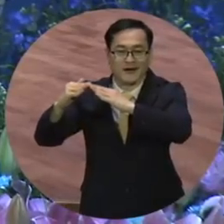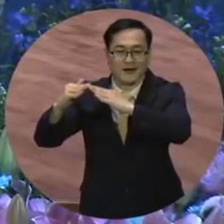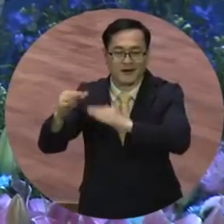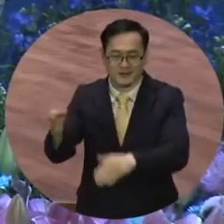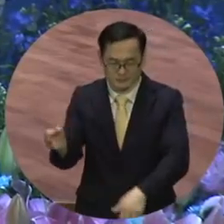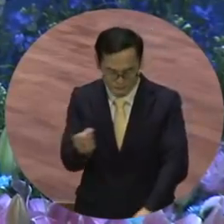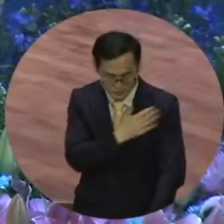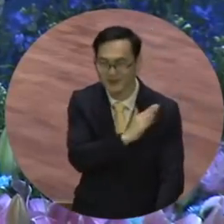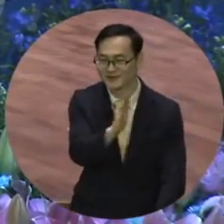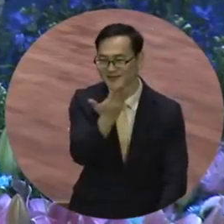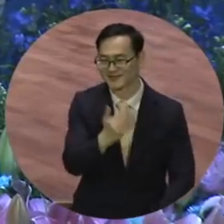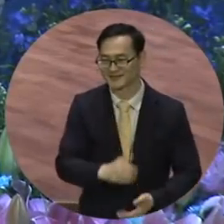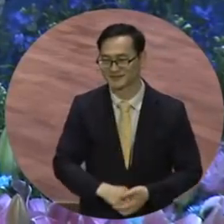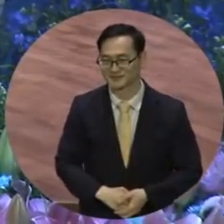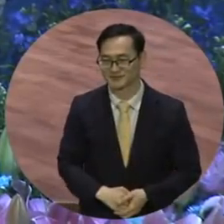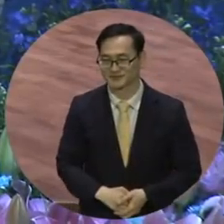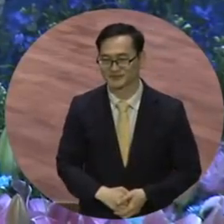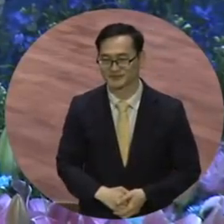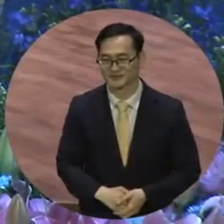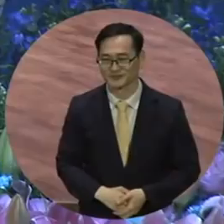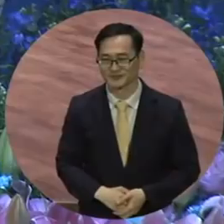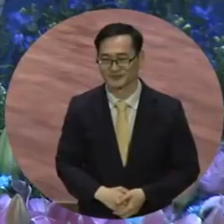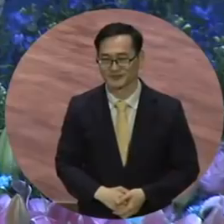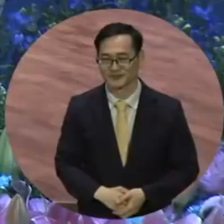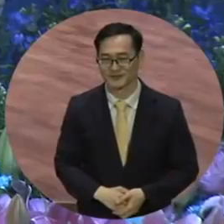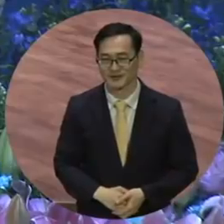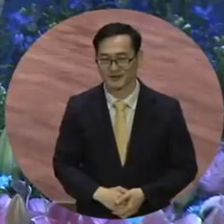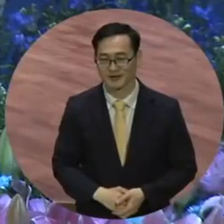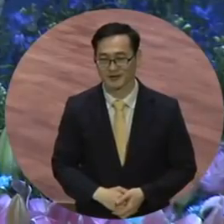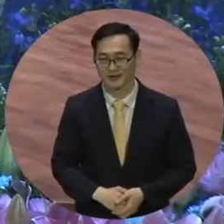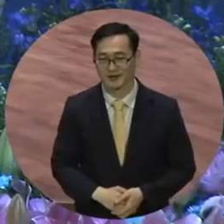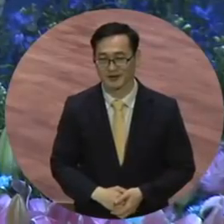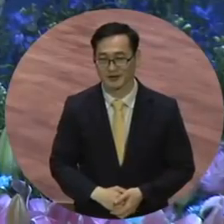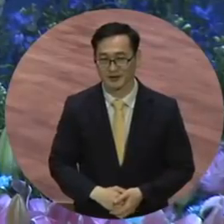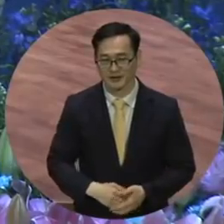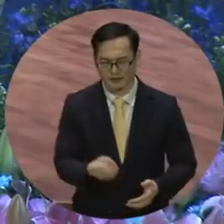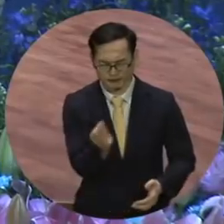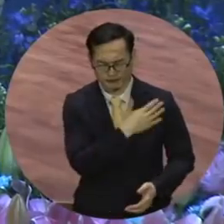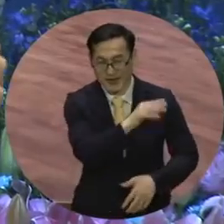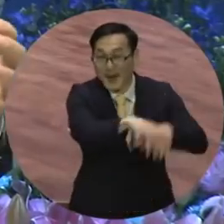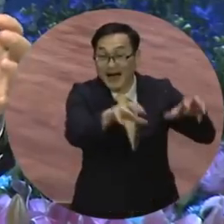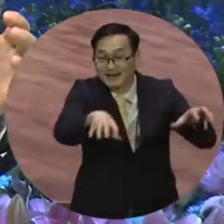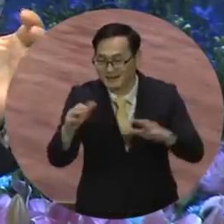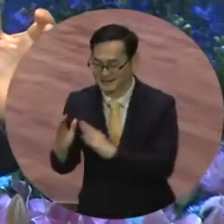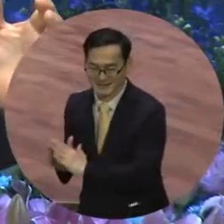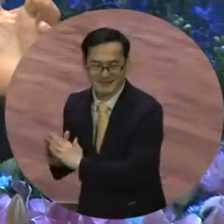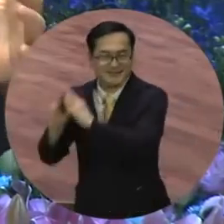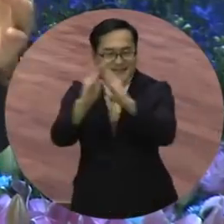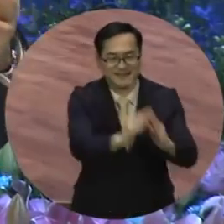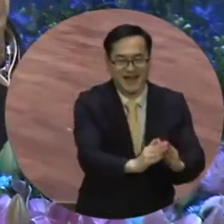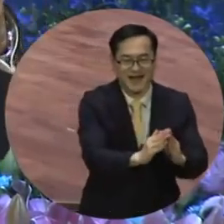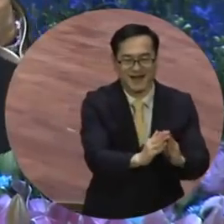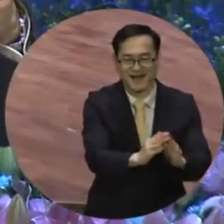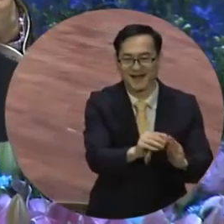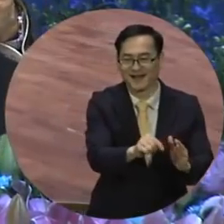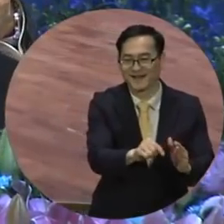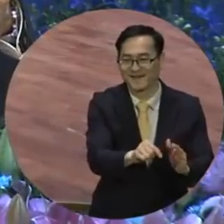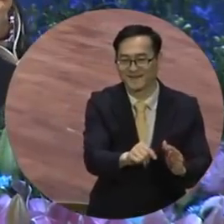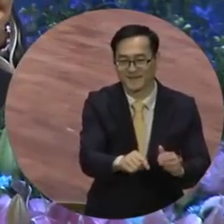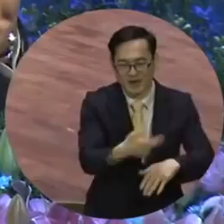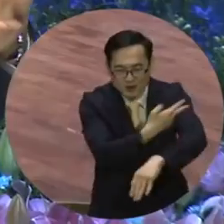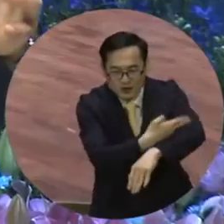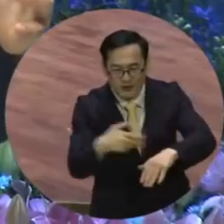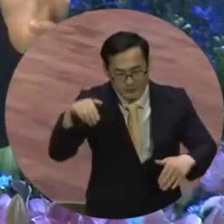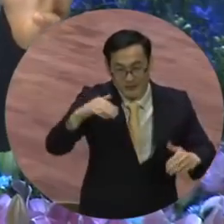부자가 됐어요. 그래서 부자들이 사는 동네로 이사 갔어요. 큰 저택을, 막 고급 저택을,